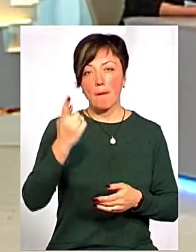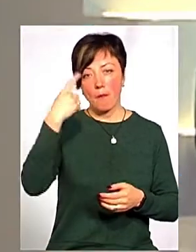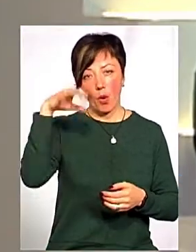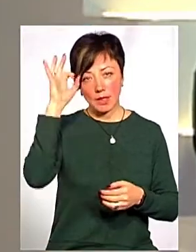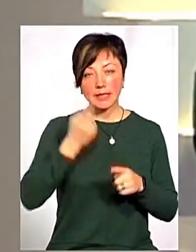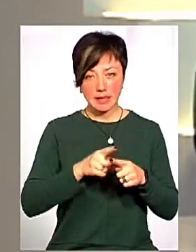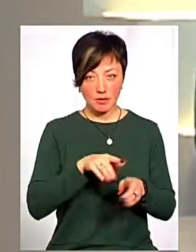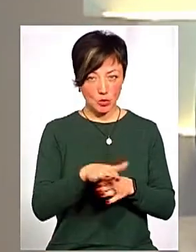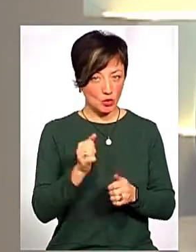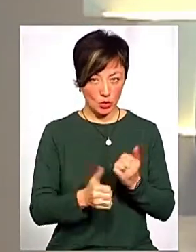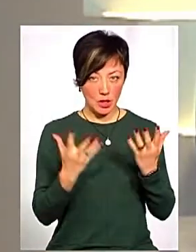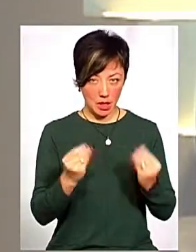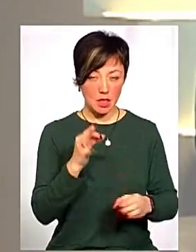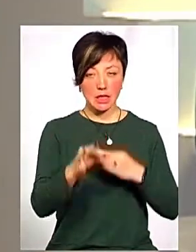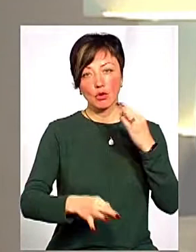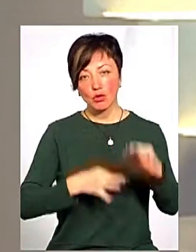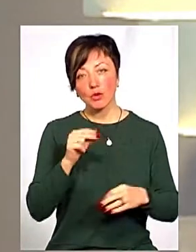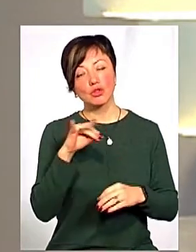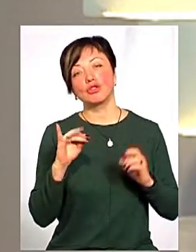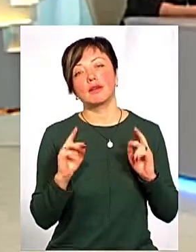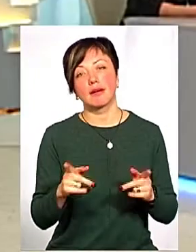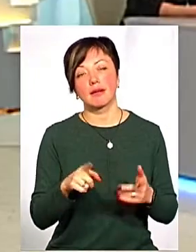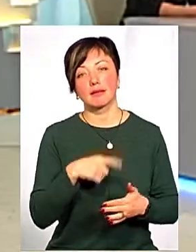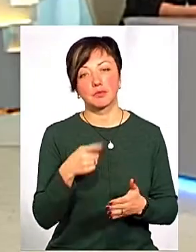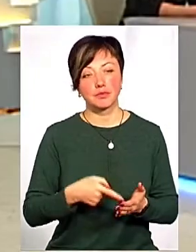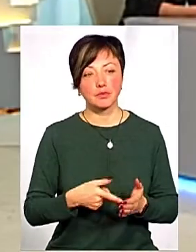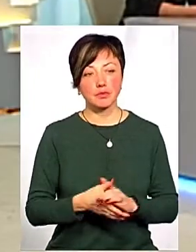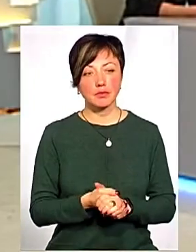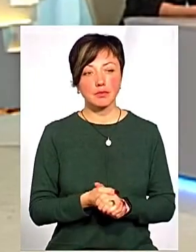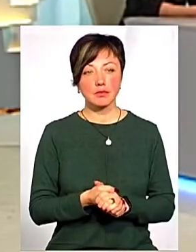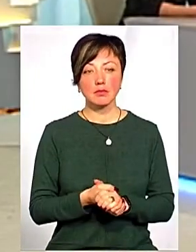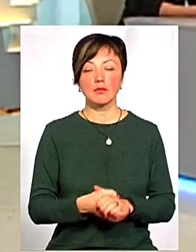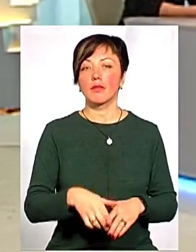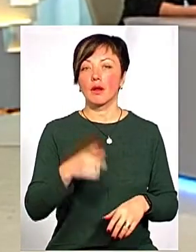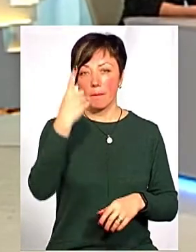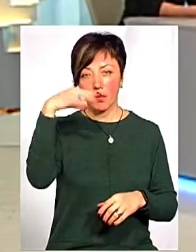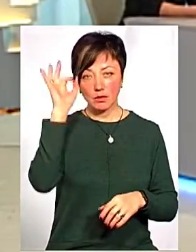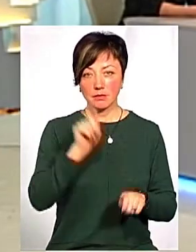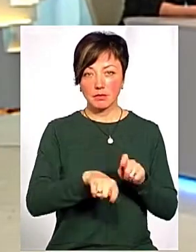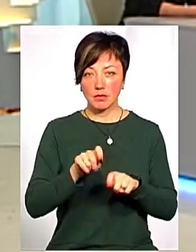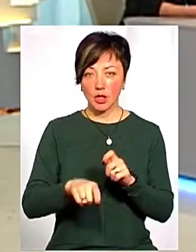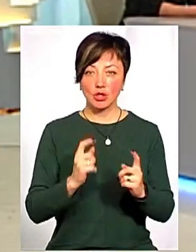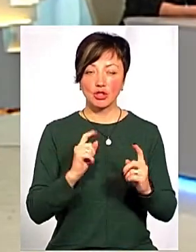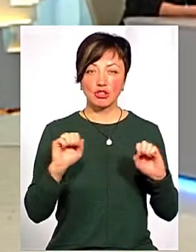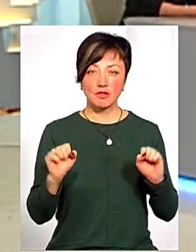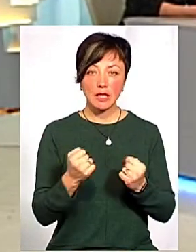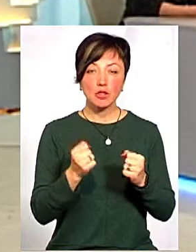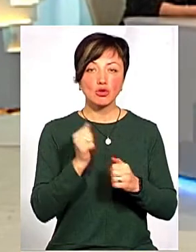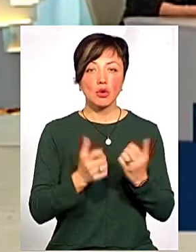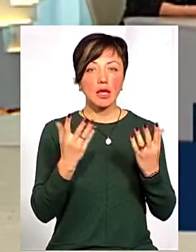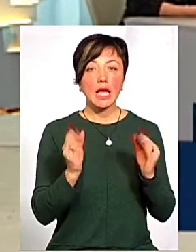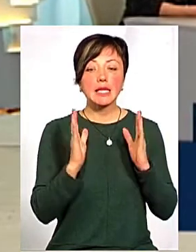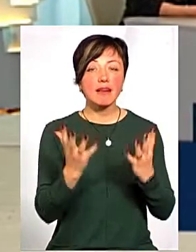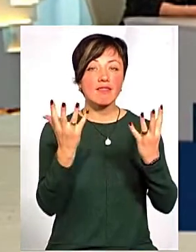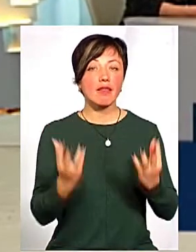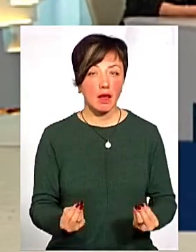Це відбувається щодня, цілодобово, чи як от здійснюється цей процес? Патрульні вимірюють швидкісний режим щодня, але лише у денний період часу.